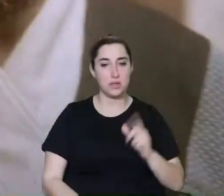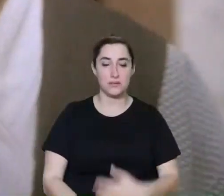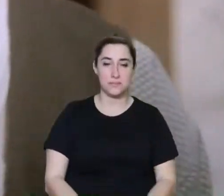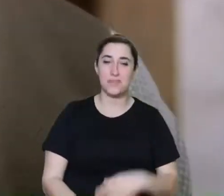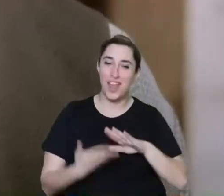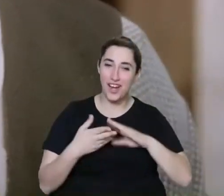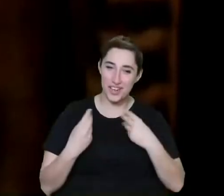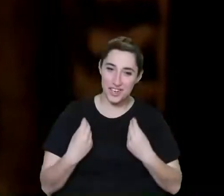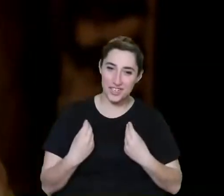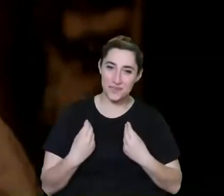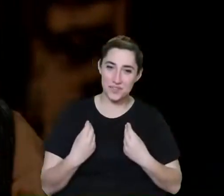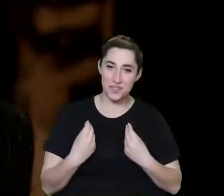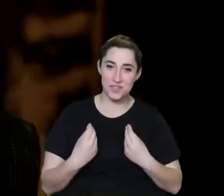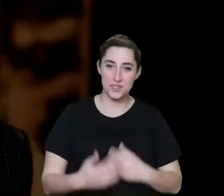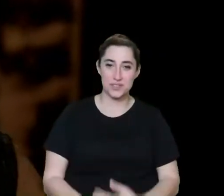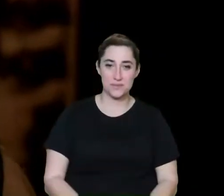Pirdaş.